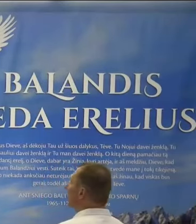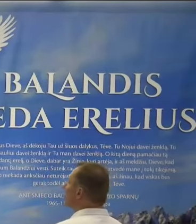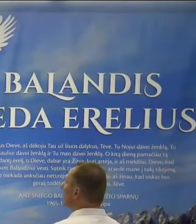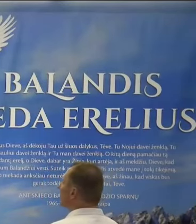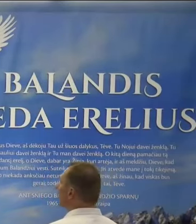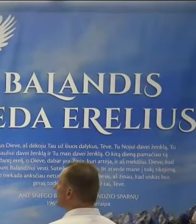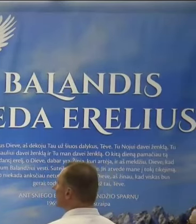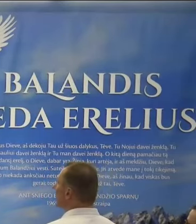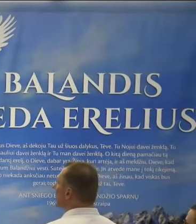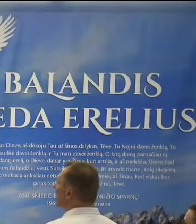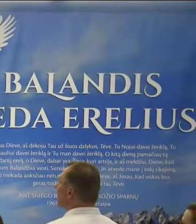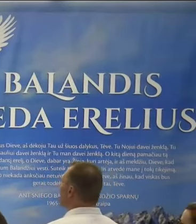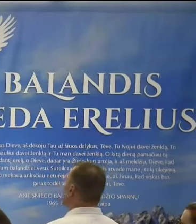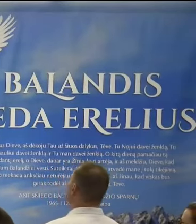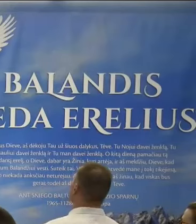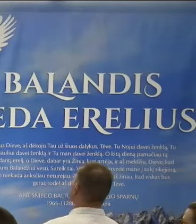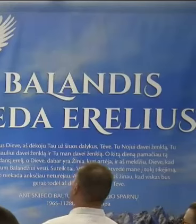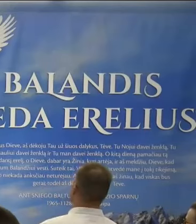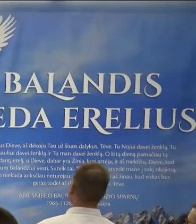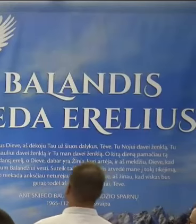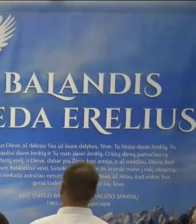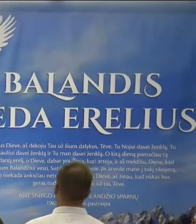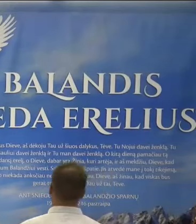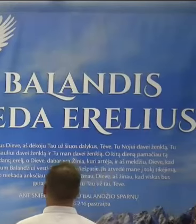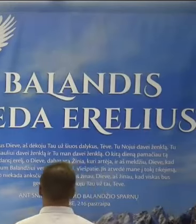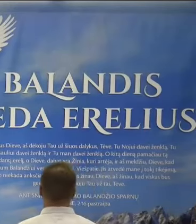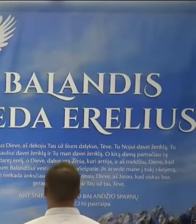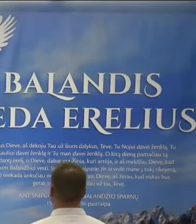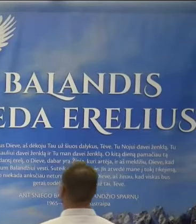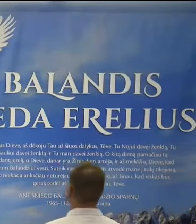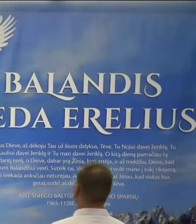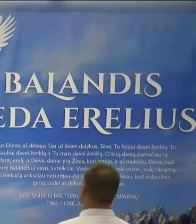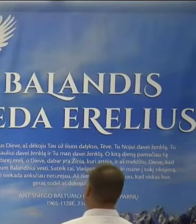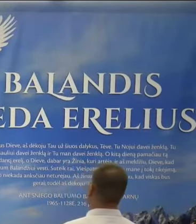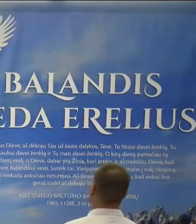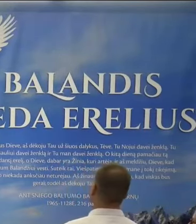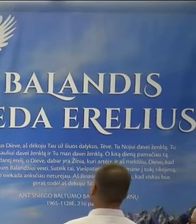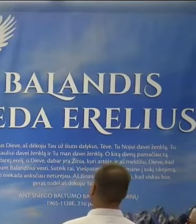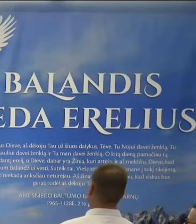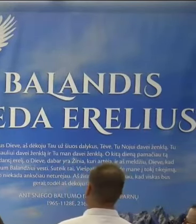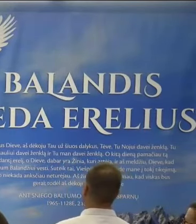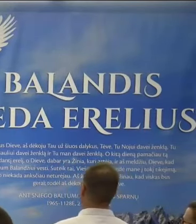nuostabus. Jam šlovė mus atpirkėjas